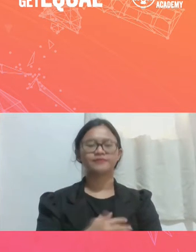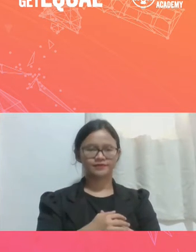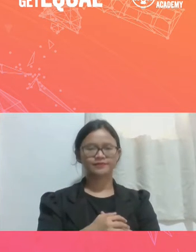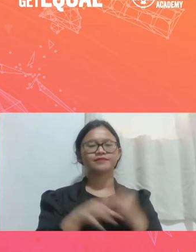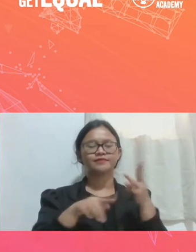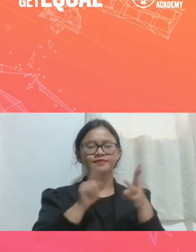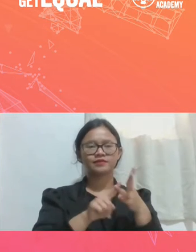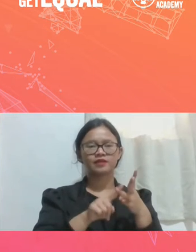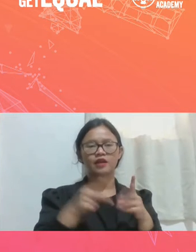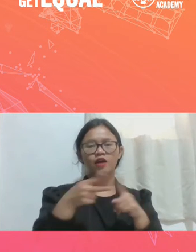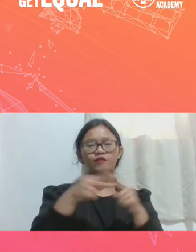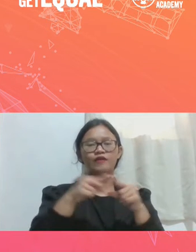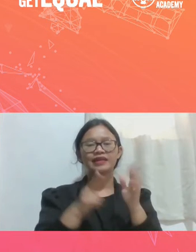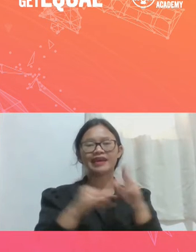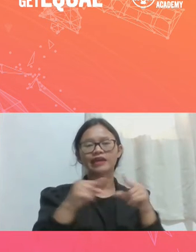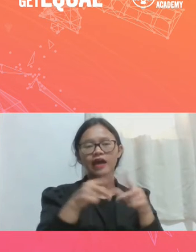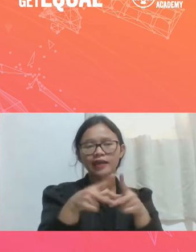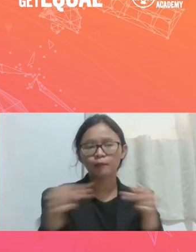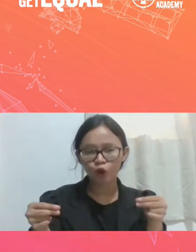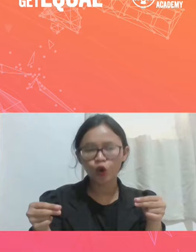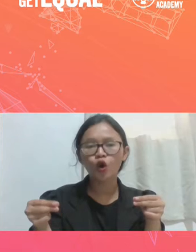ada Fayana dari Depok,